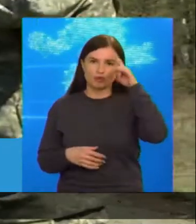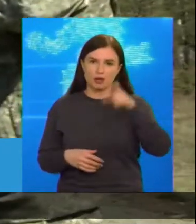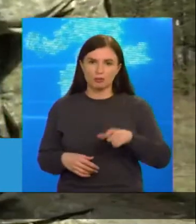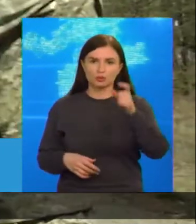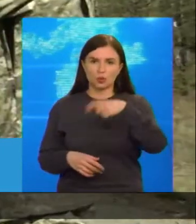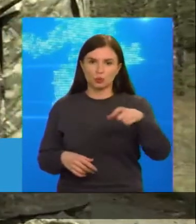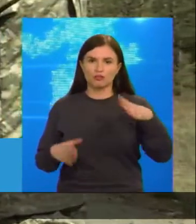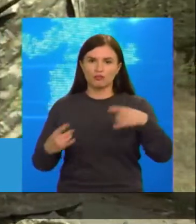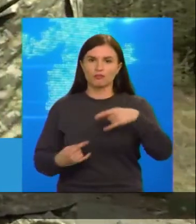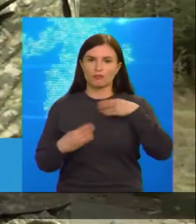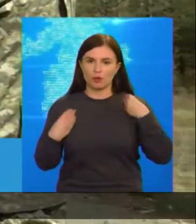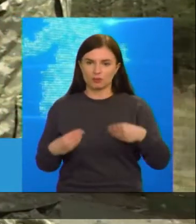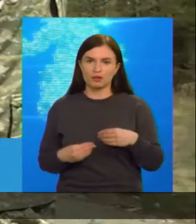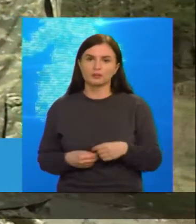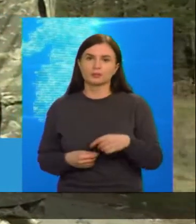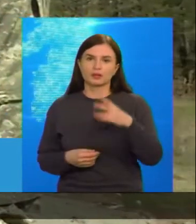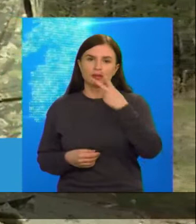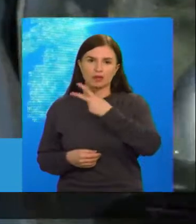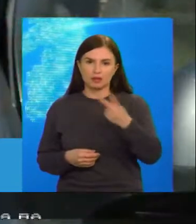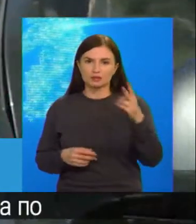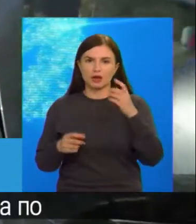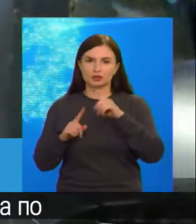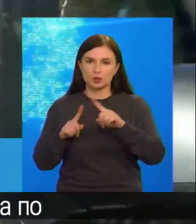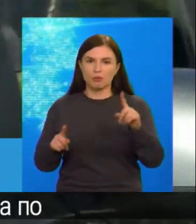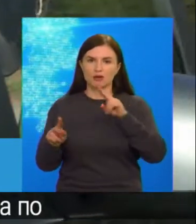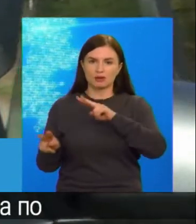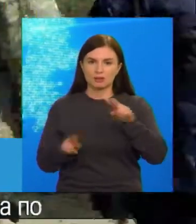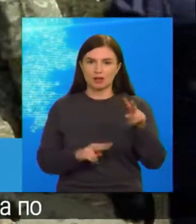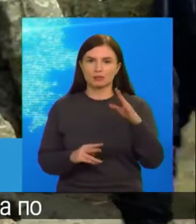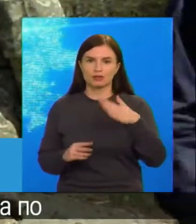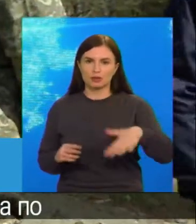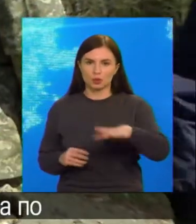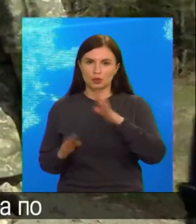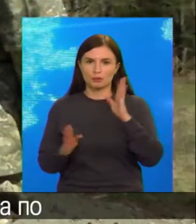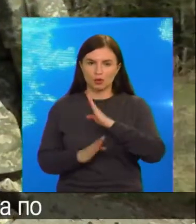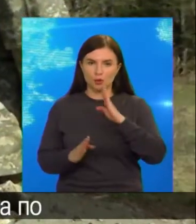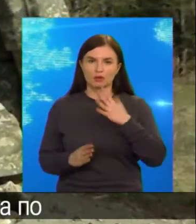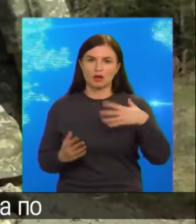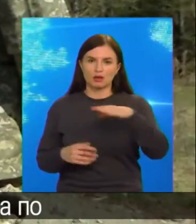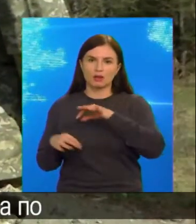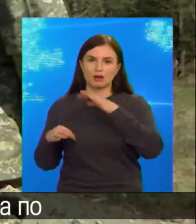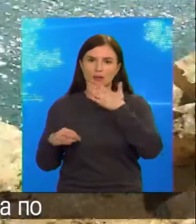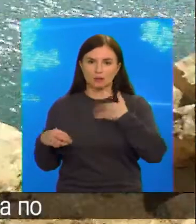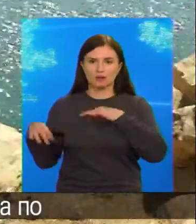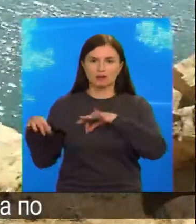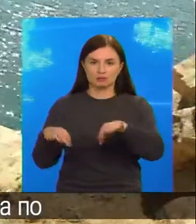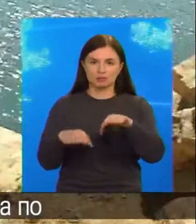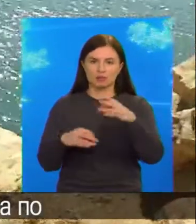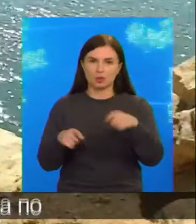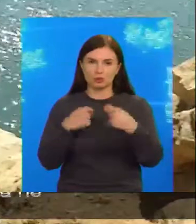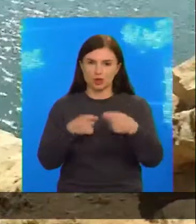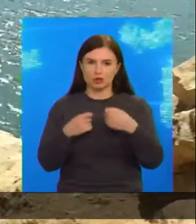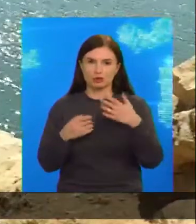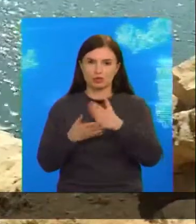форме. На глазах у лесников и сотрудников особо охраняемых природных территорий автолюбители нарушают режим въезда в городской бор. Это